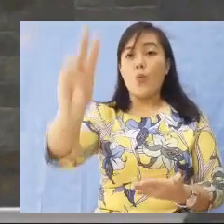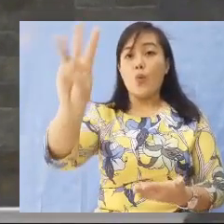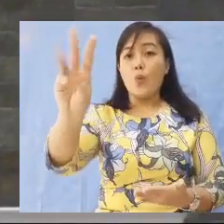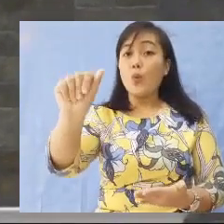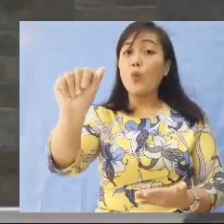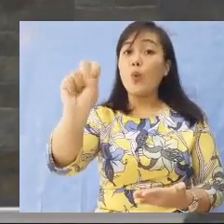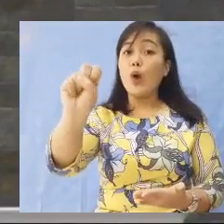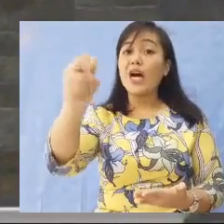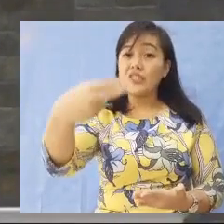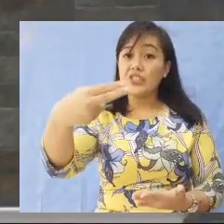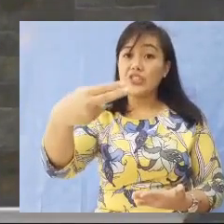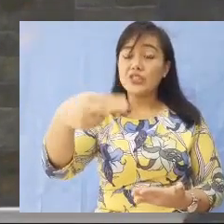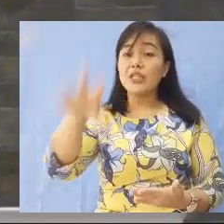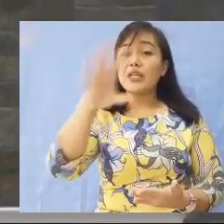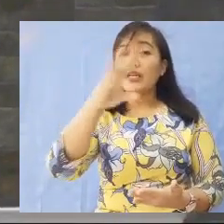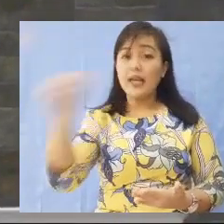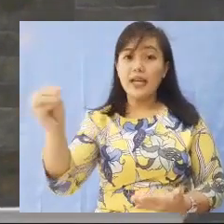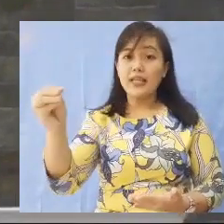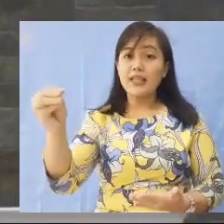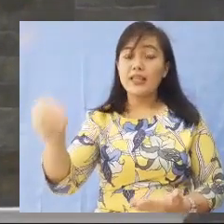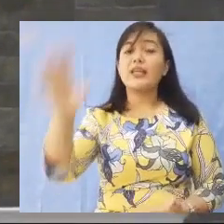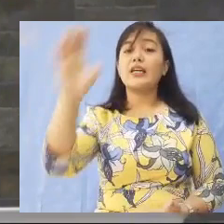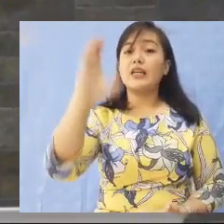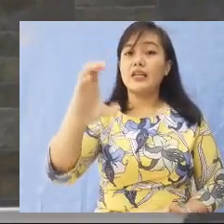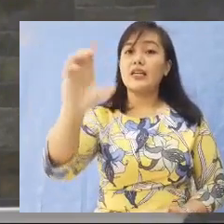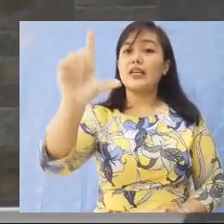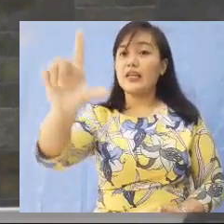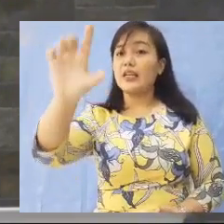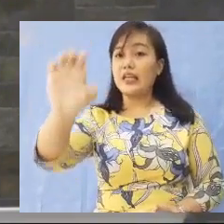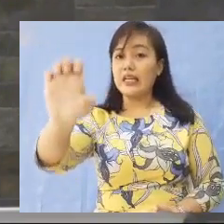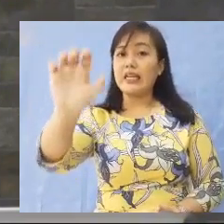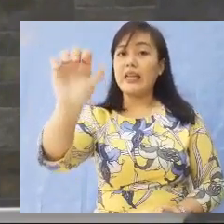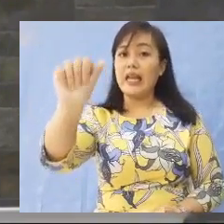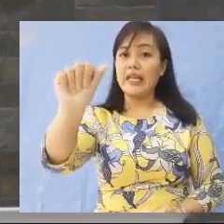Nakakalungkot naman kung pagkatapos mo maglaba, marumi pa rin yung nilabhan mo.